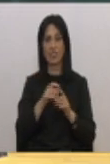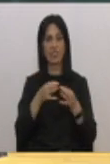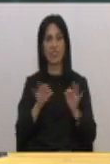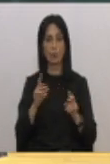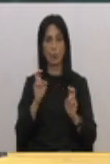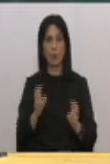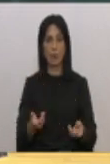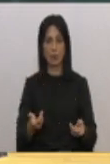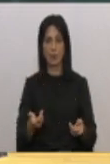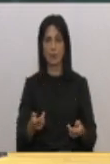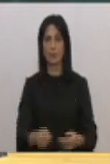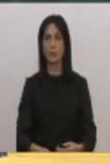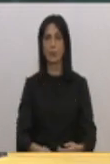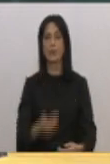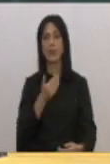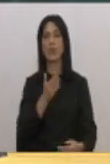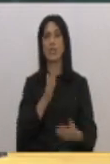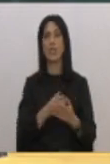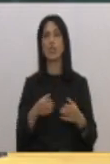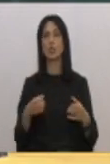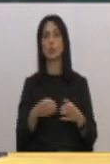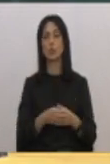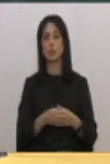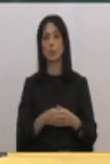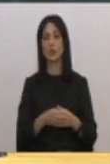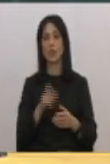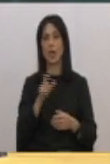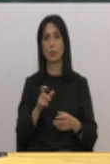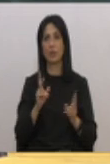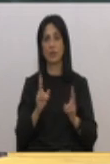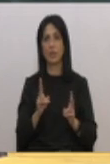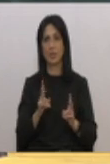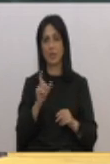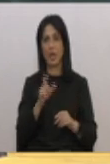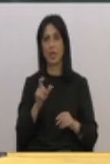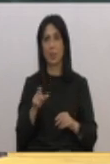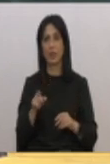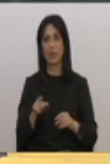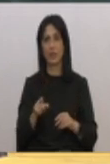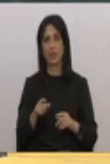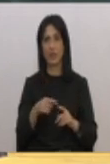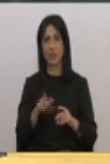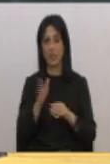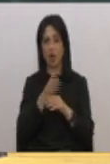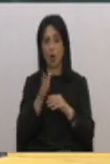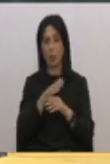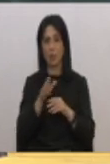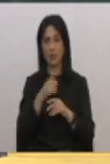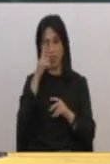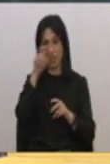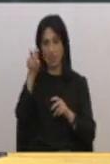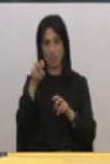თავისუფლება. თქვენ ხართ ის ჯგუფი და ის ადამიანები, რომლებსაც ადამიანებს ყოფთით კონკრეტული